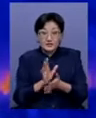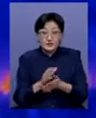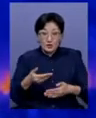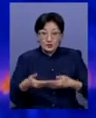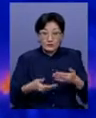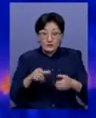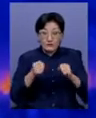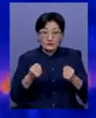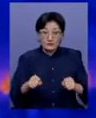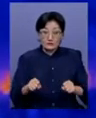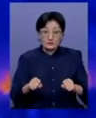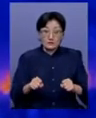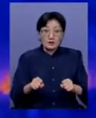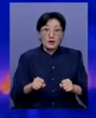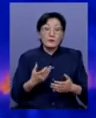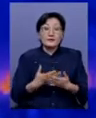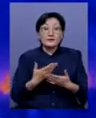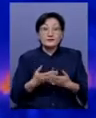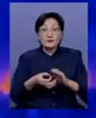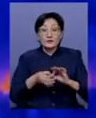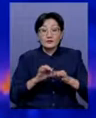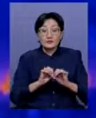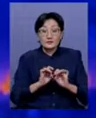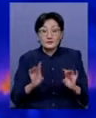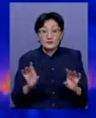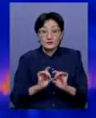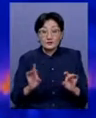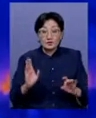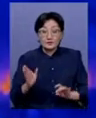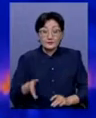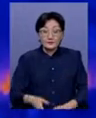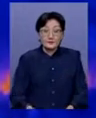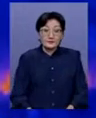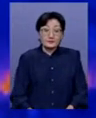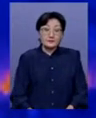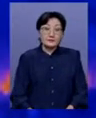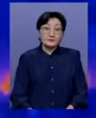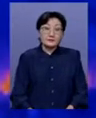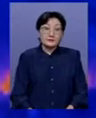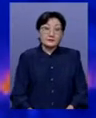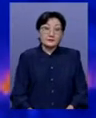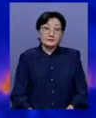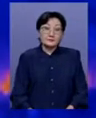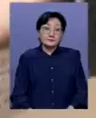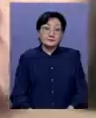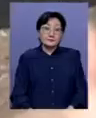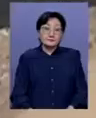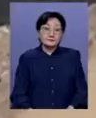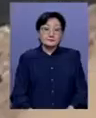алып жүру мүмкін емес. Мәселенің мән-жайын елордалық әріптесім Салтанат Нысанбек анықтап көрді.